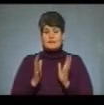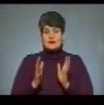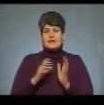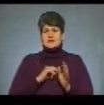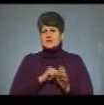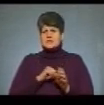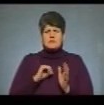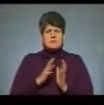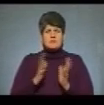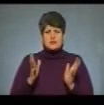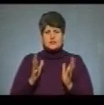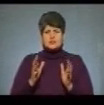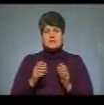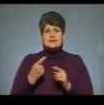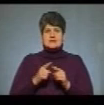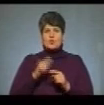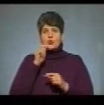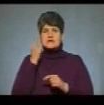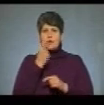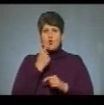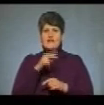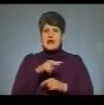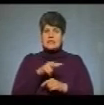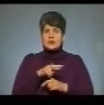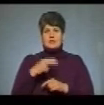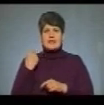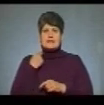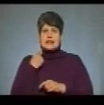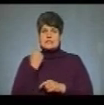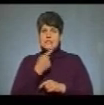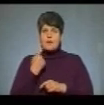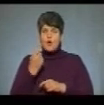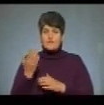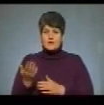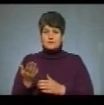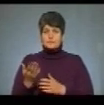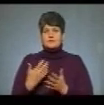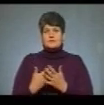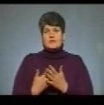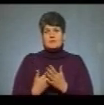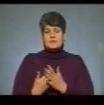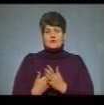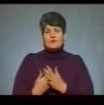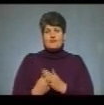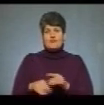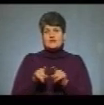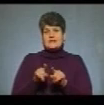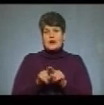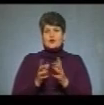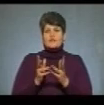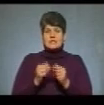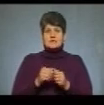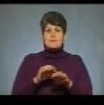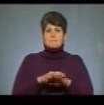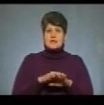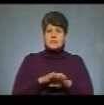найбільш поширене – це українська мова, література і англійська мова. Майже в однакових кількостях математика